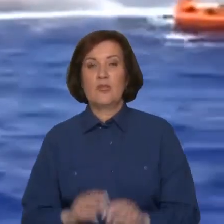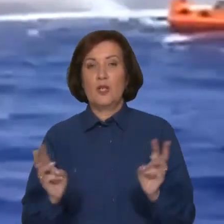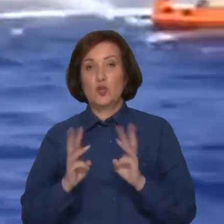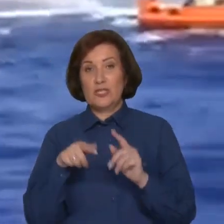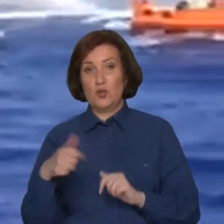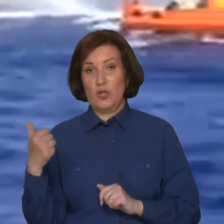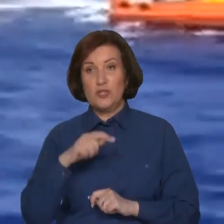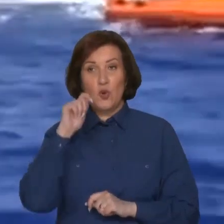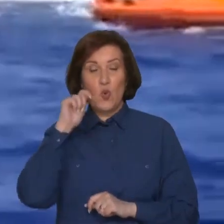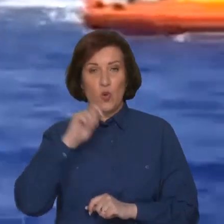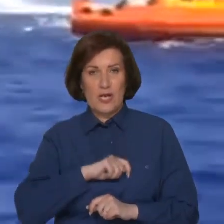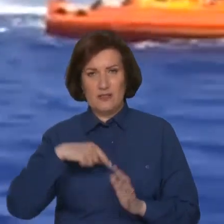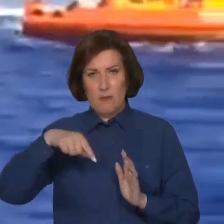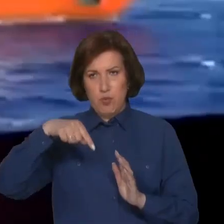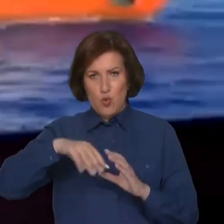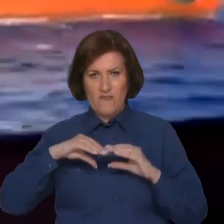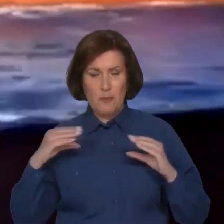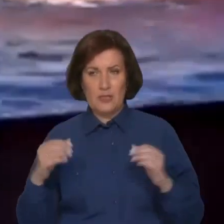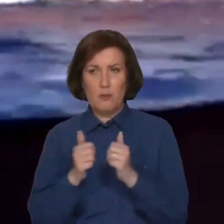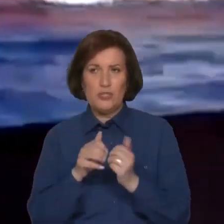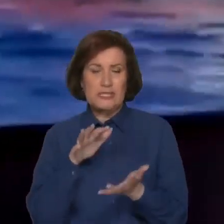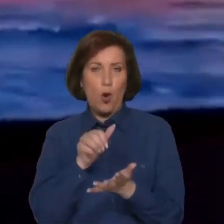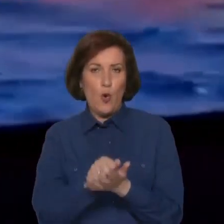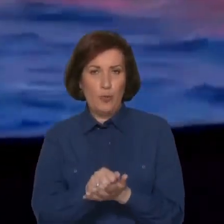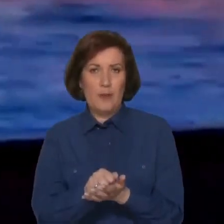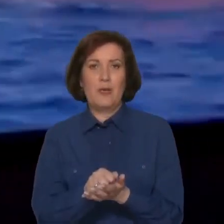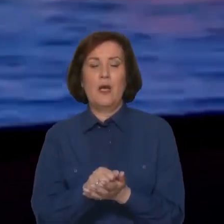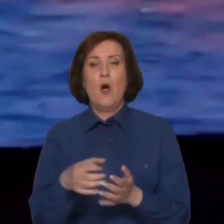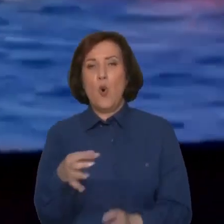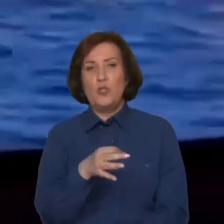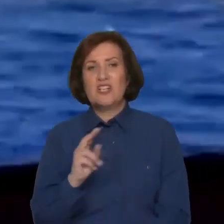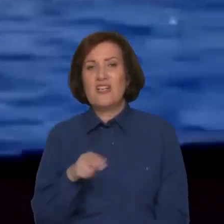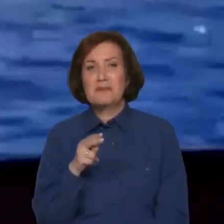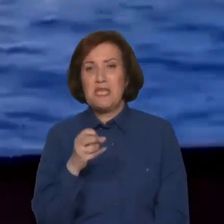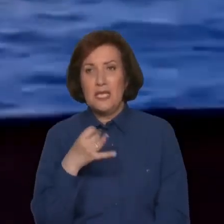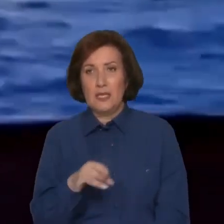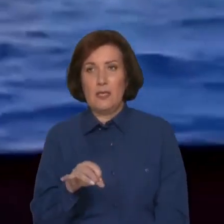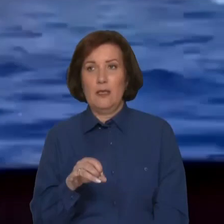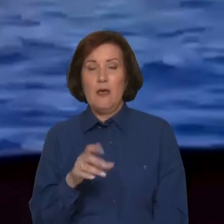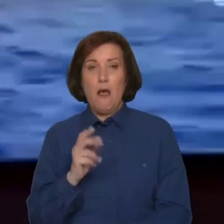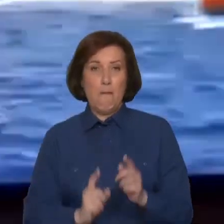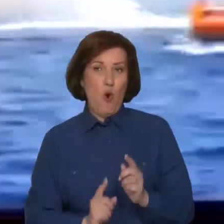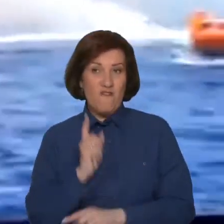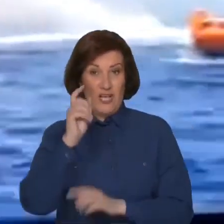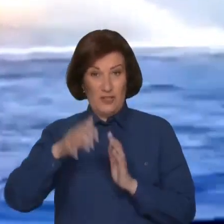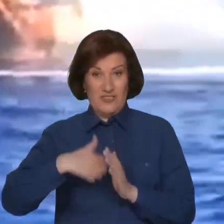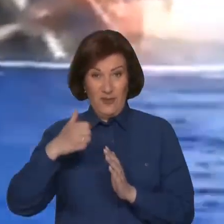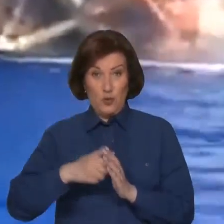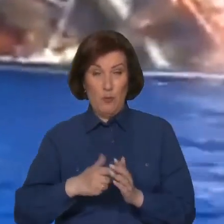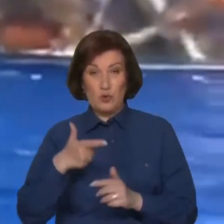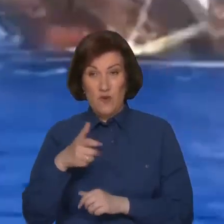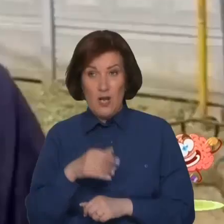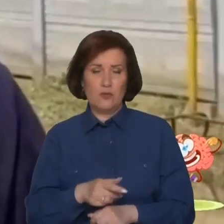Згоріли цього тижня українські борові платформи поблизу захопленого окупантами острова Зміїний. По вежах з видобутку газу нанесли